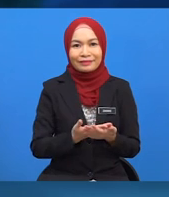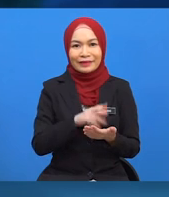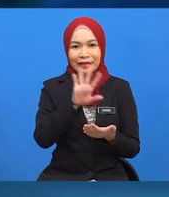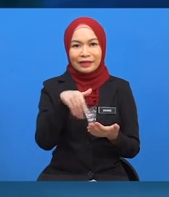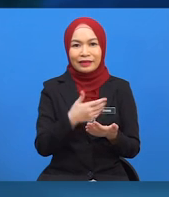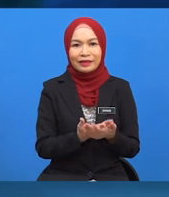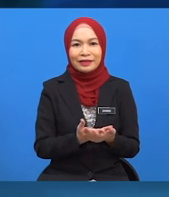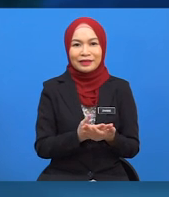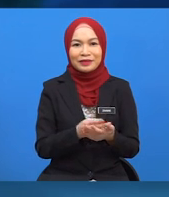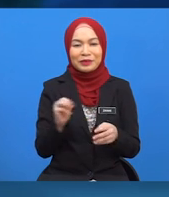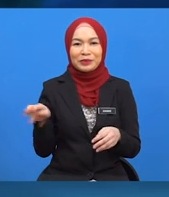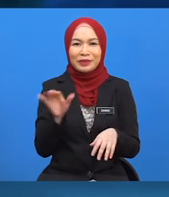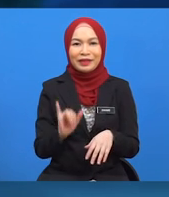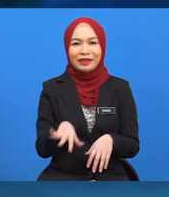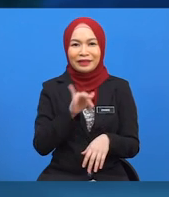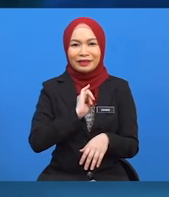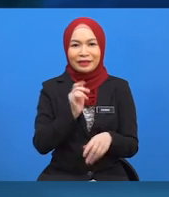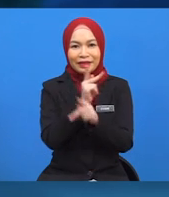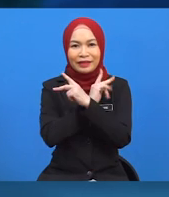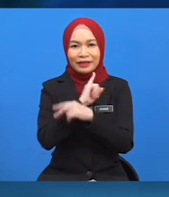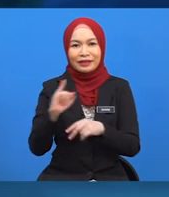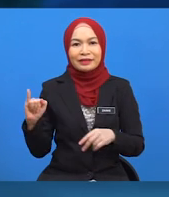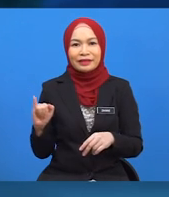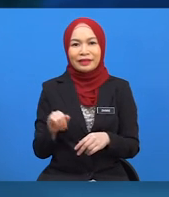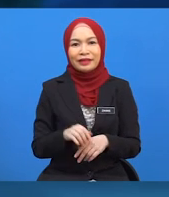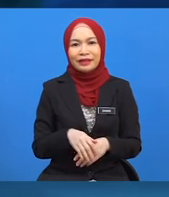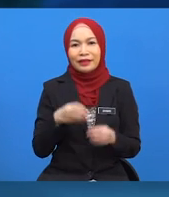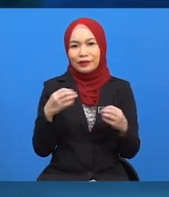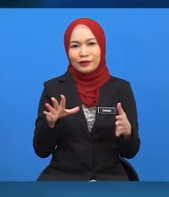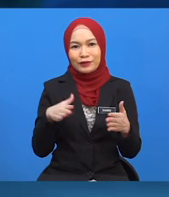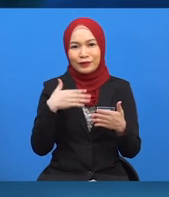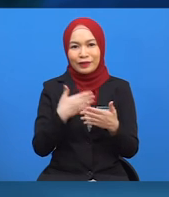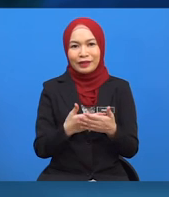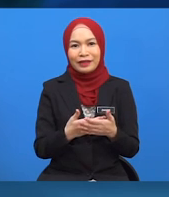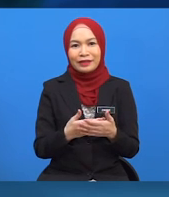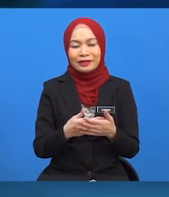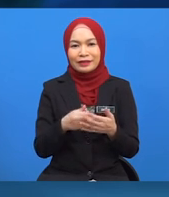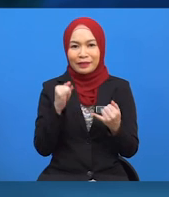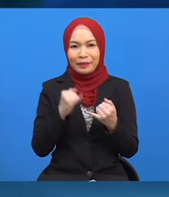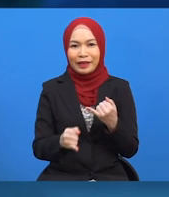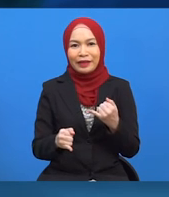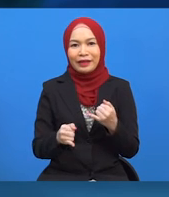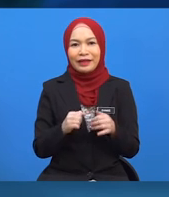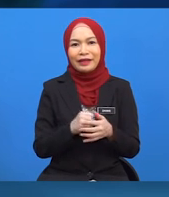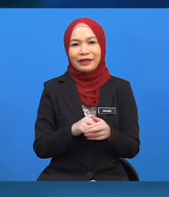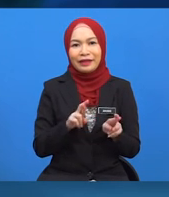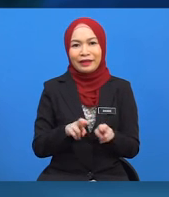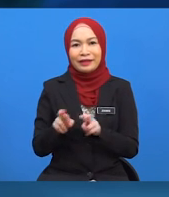Baiklah, murid-murid yang dikasihi semua. Kita sudah tiba di penghujung siaran untuk episod kali